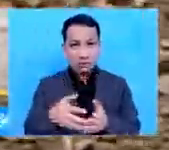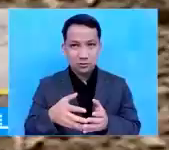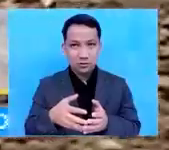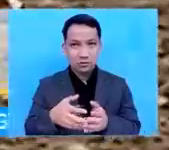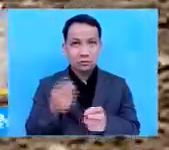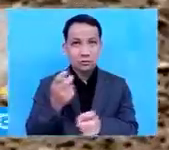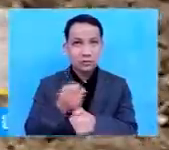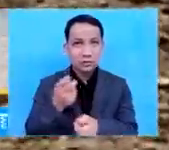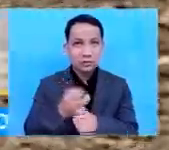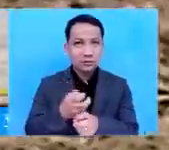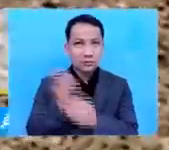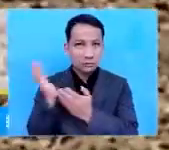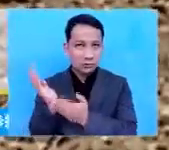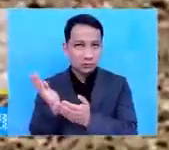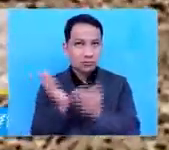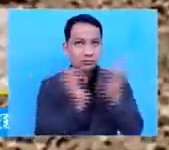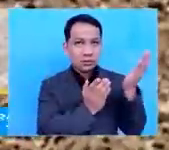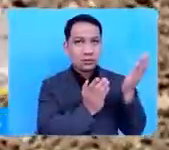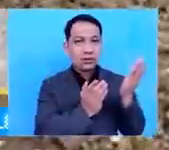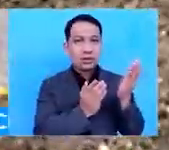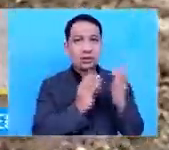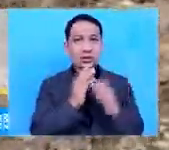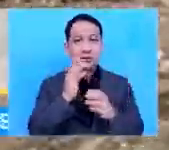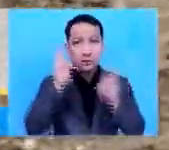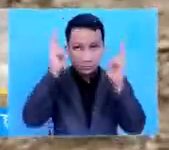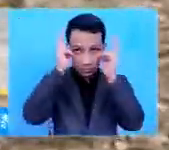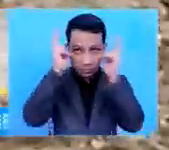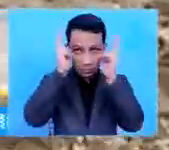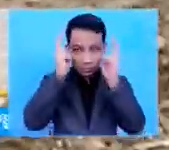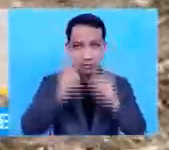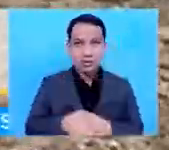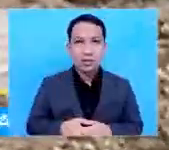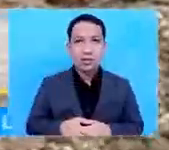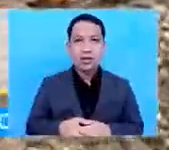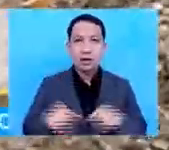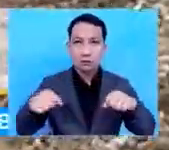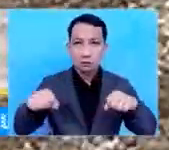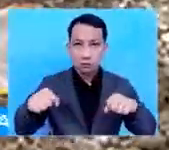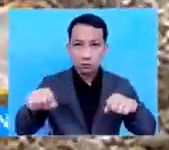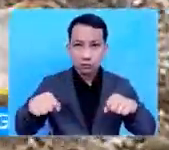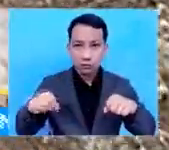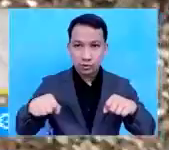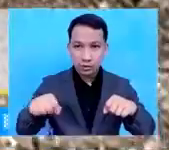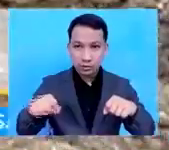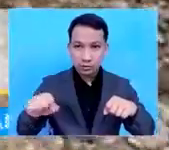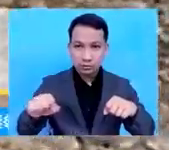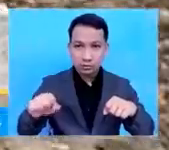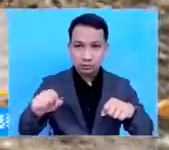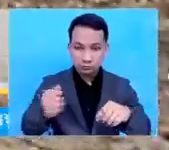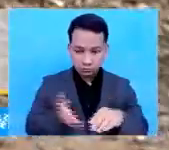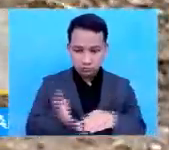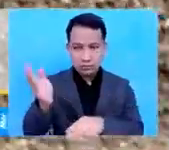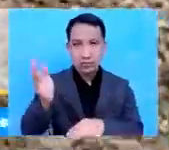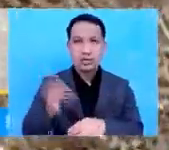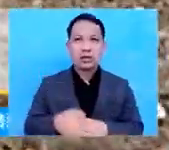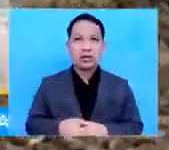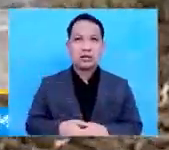hirap sa paghatid ng kanilang mga produktong gulay. Tanging motorsiklo lang ang nakakadaan sa